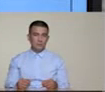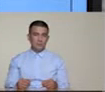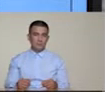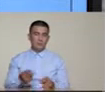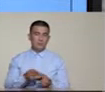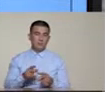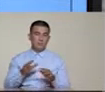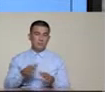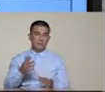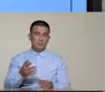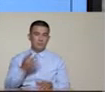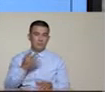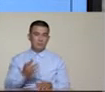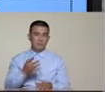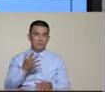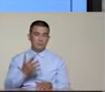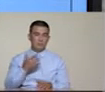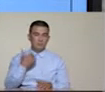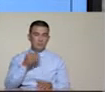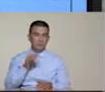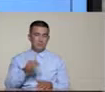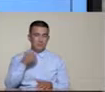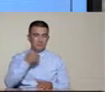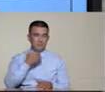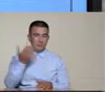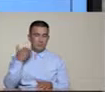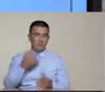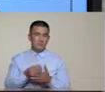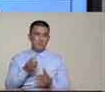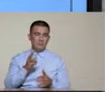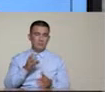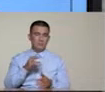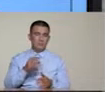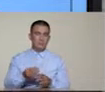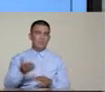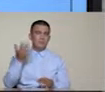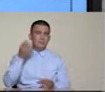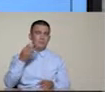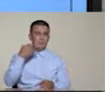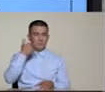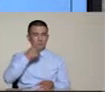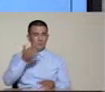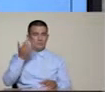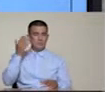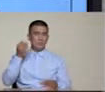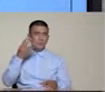Bundan 4-5 ming yil avval deganda biz miloddan avvalgi nechinchi mingyilliklarni